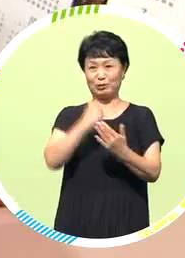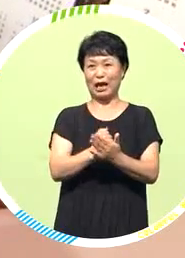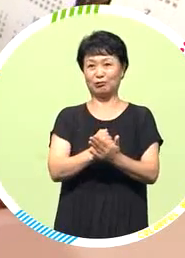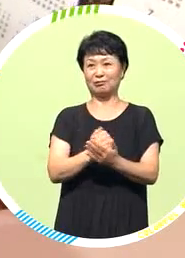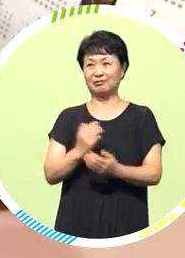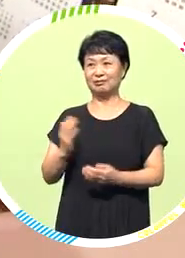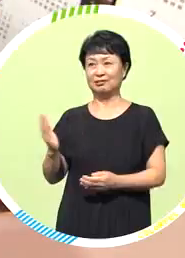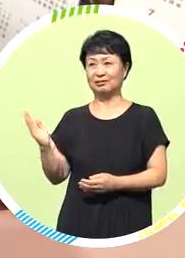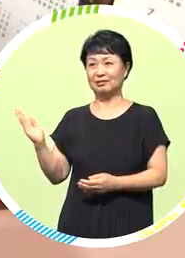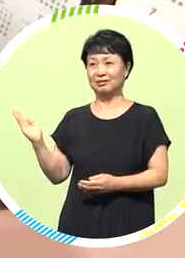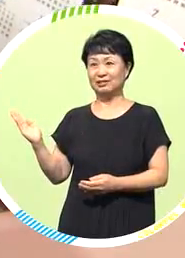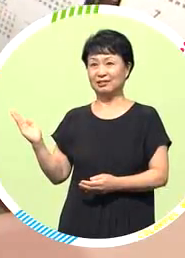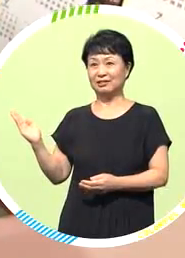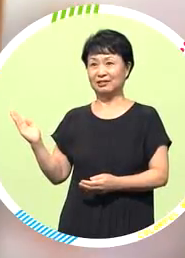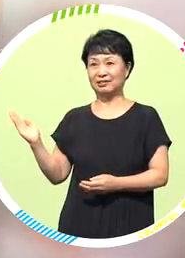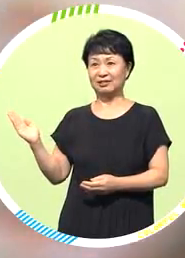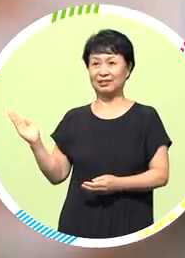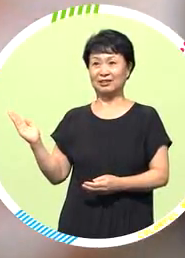できました。